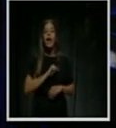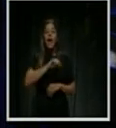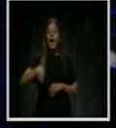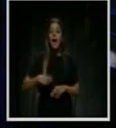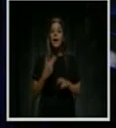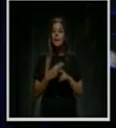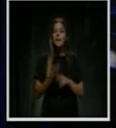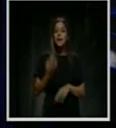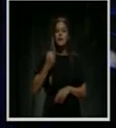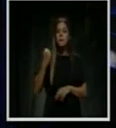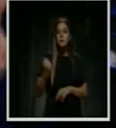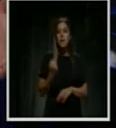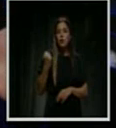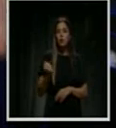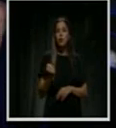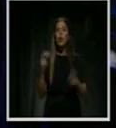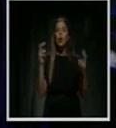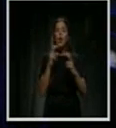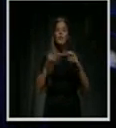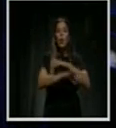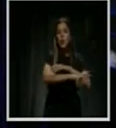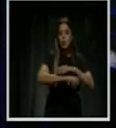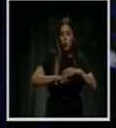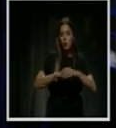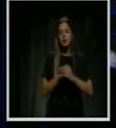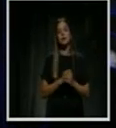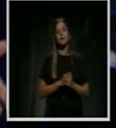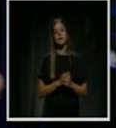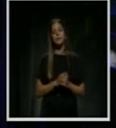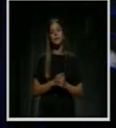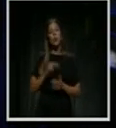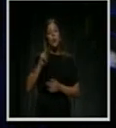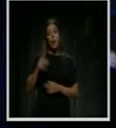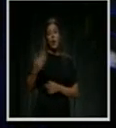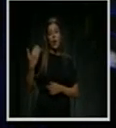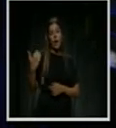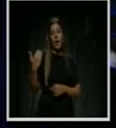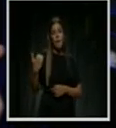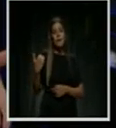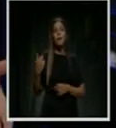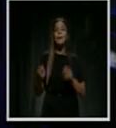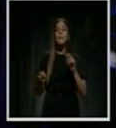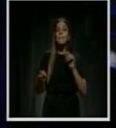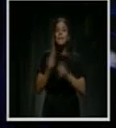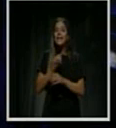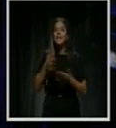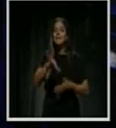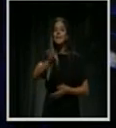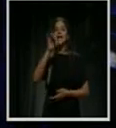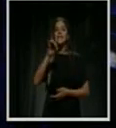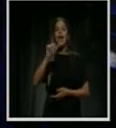l-Kummissjoni Permanenti kontra l-Korruzzjoni. Fix-xhur ta' qabel ukoll kien inbidel il-mod kif jinħatar l-Avukat Ġenerali, l-istess kif